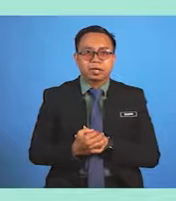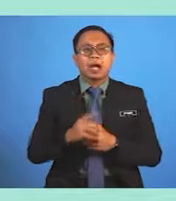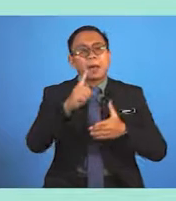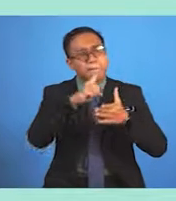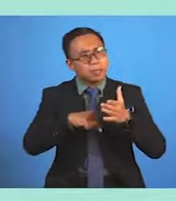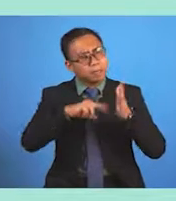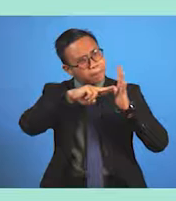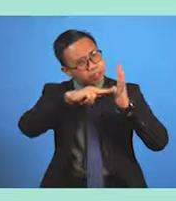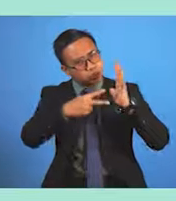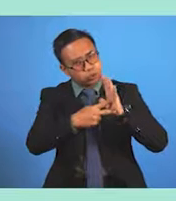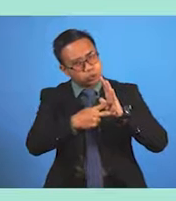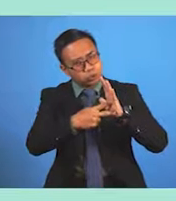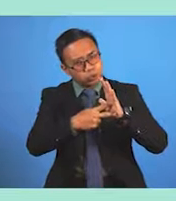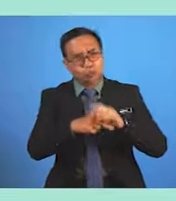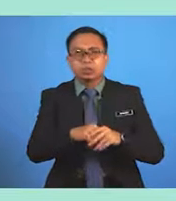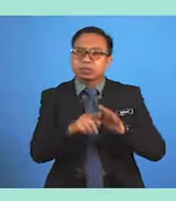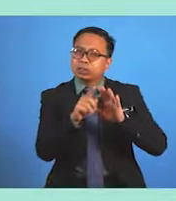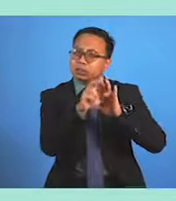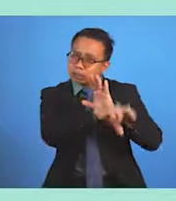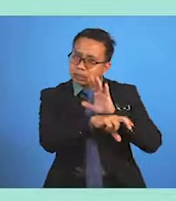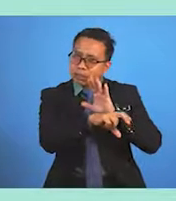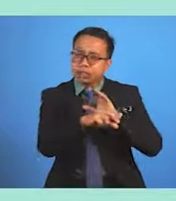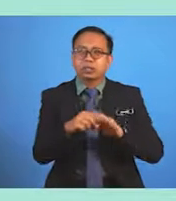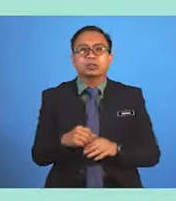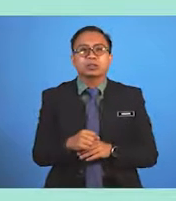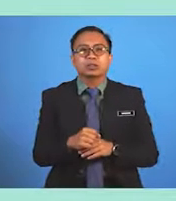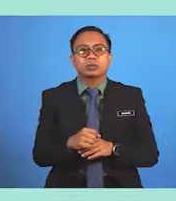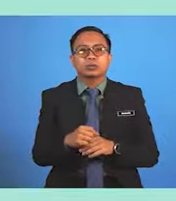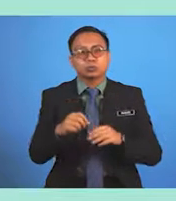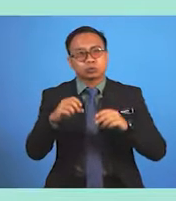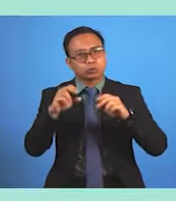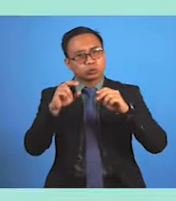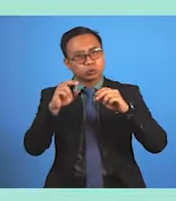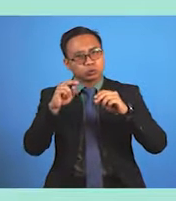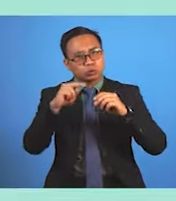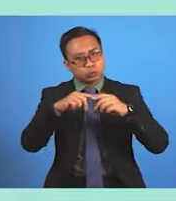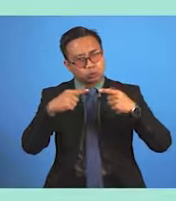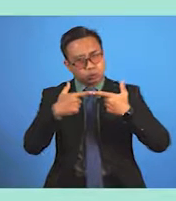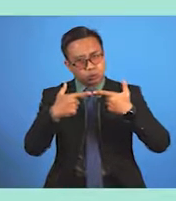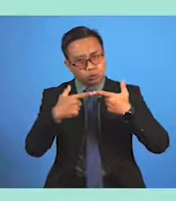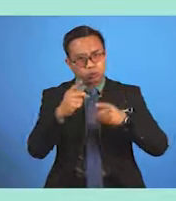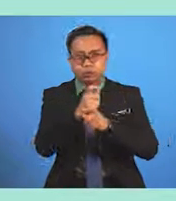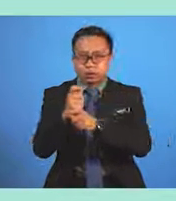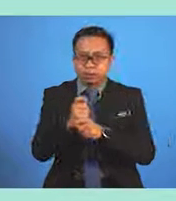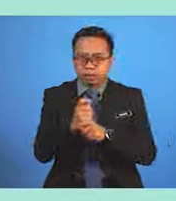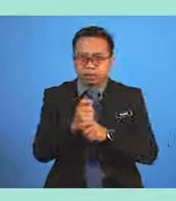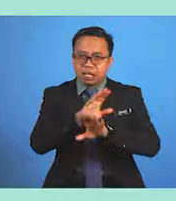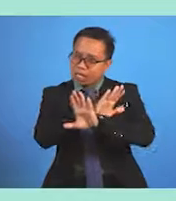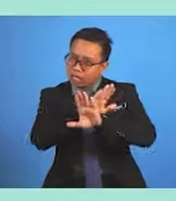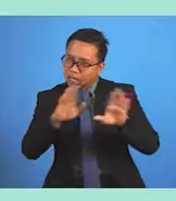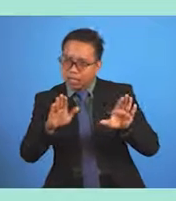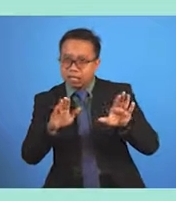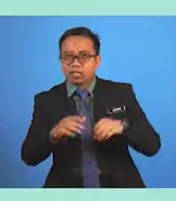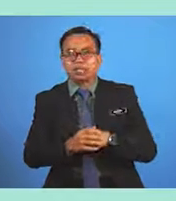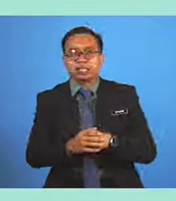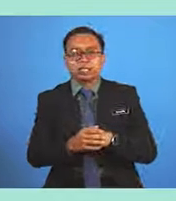Apakah maksud mencegah musuh tenakan? Ianya ialah menghalang sebarang gangguan